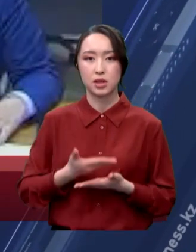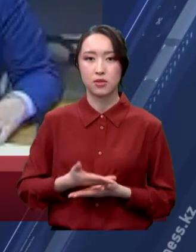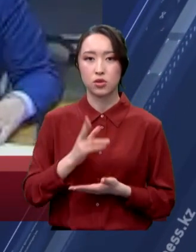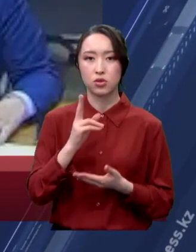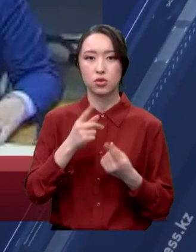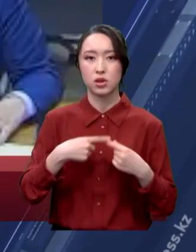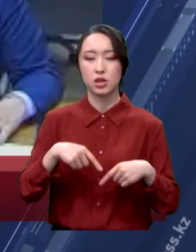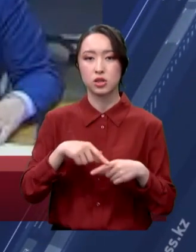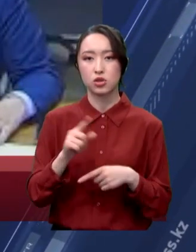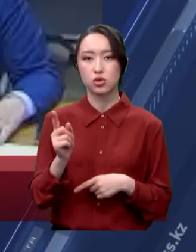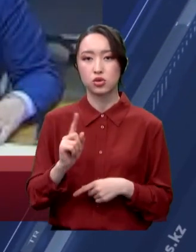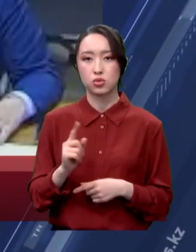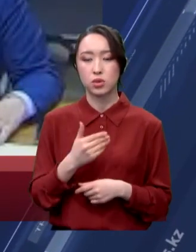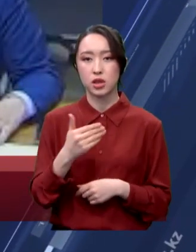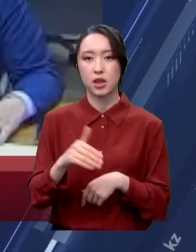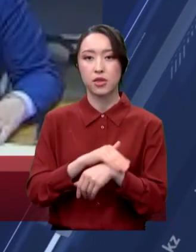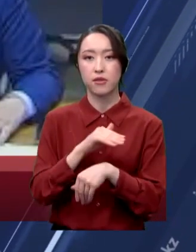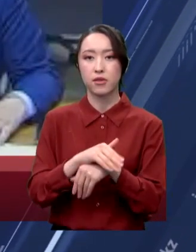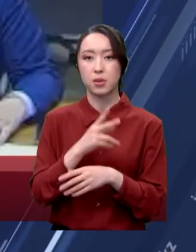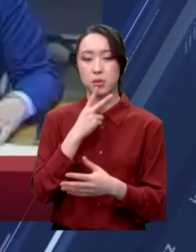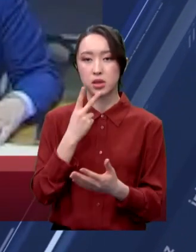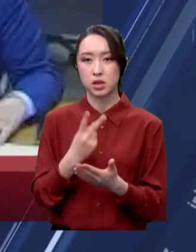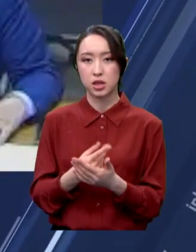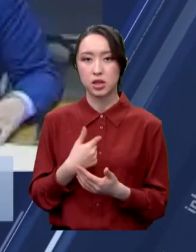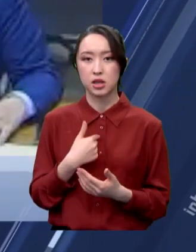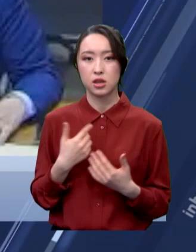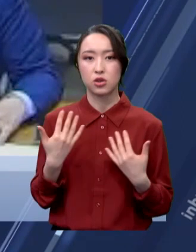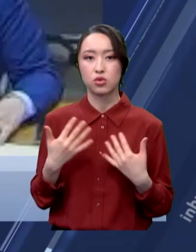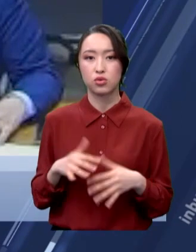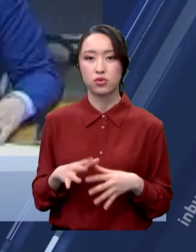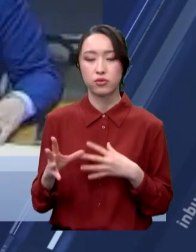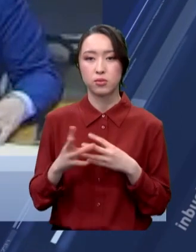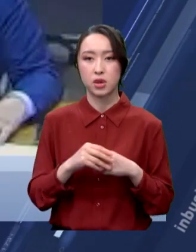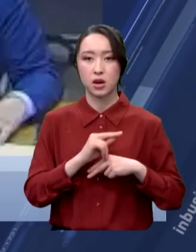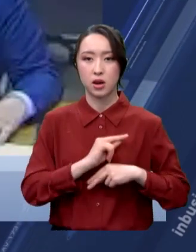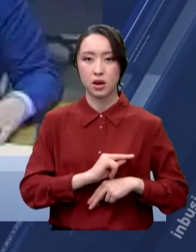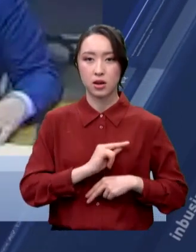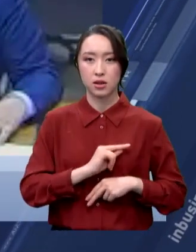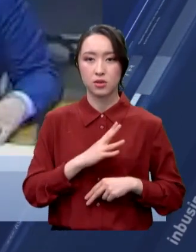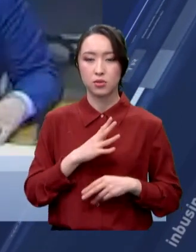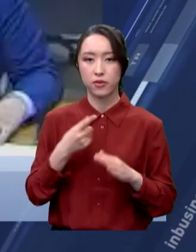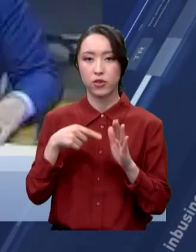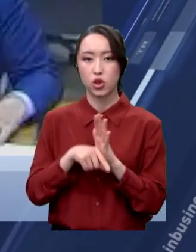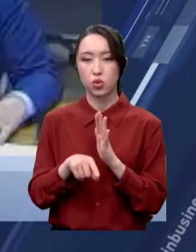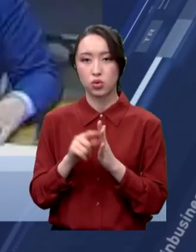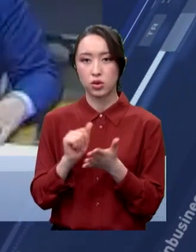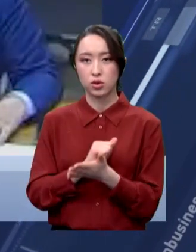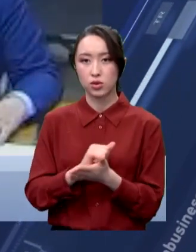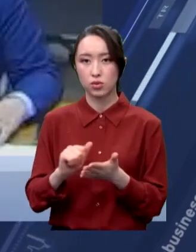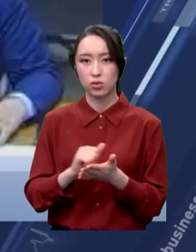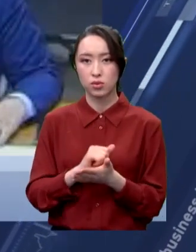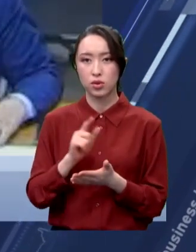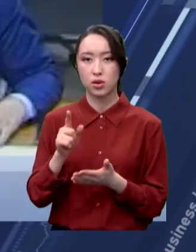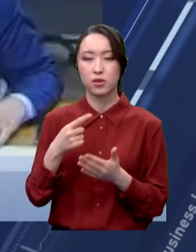ассоциации, да, для того, чтобы, ну, данные факты посмотрели. Я уже сейчас вместе с коллегами, у нас работает служба внутреннего аудита, она делает службу